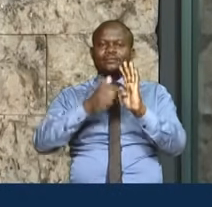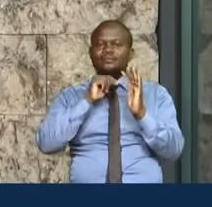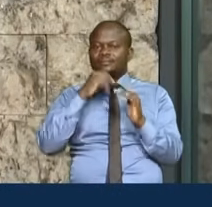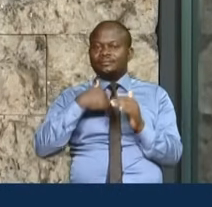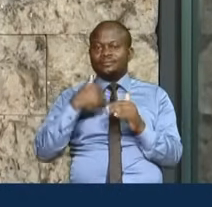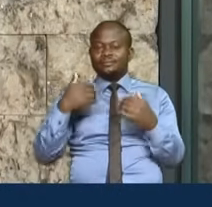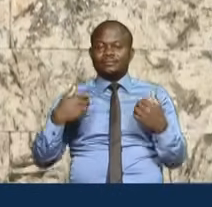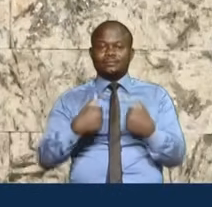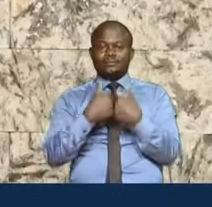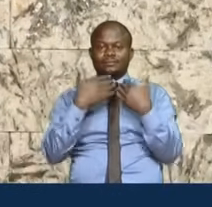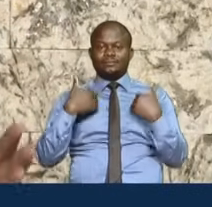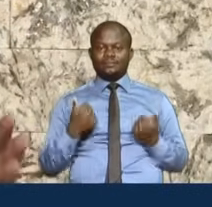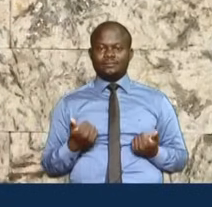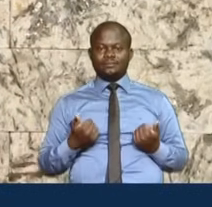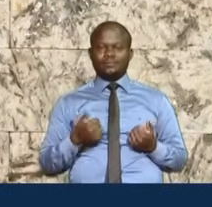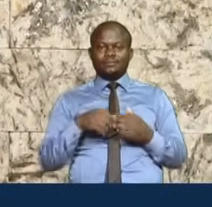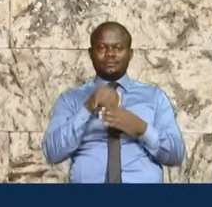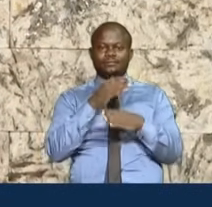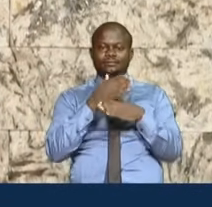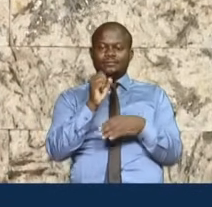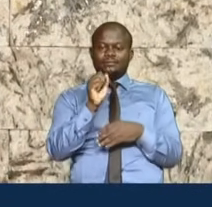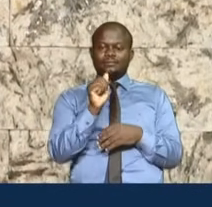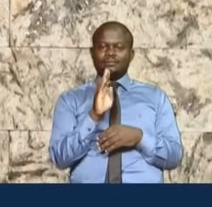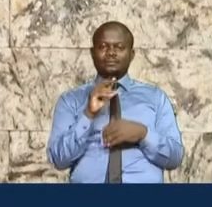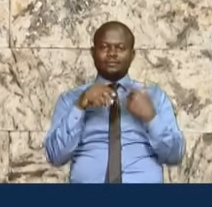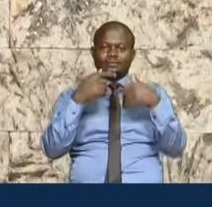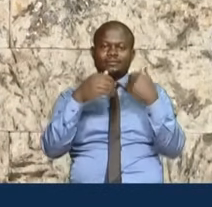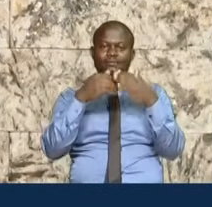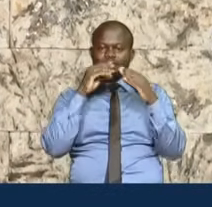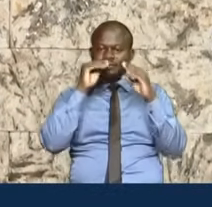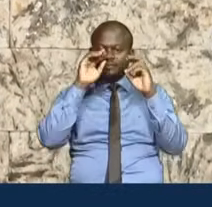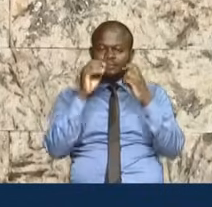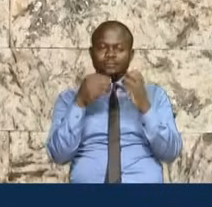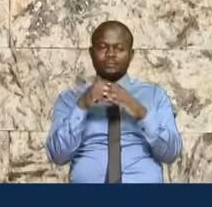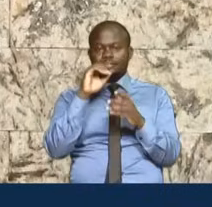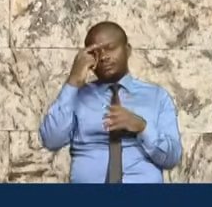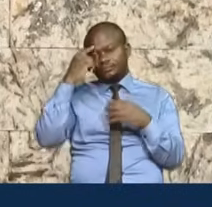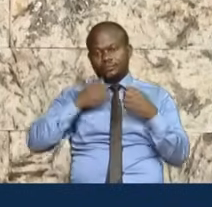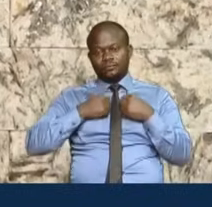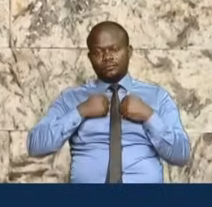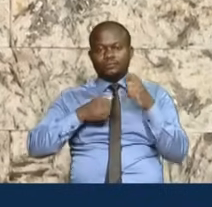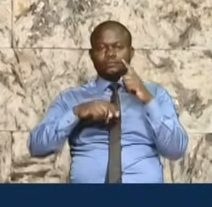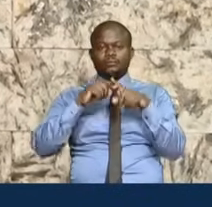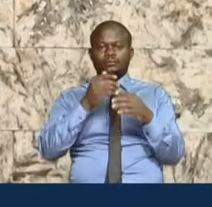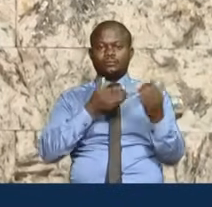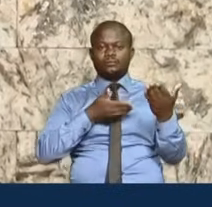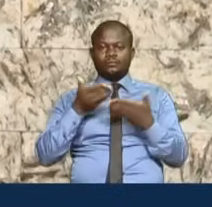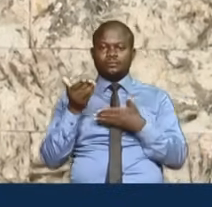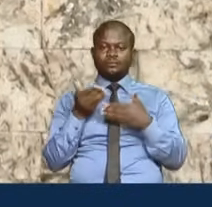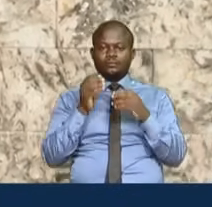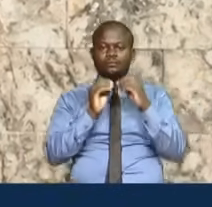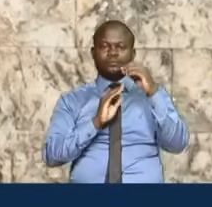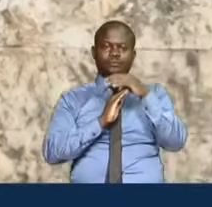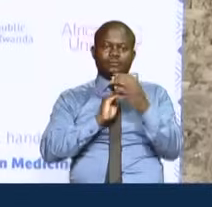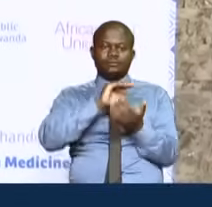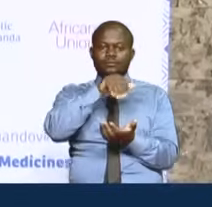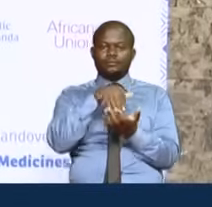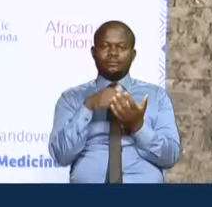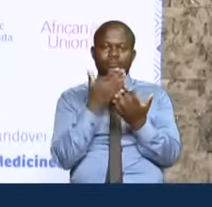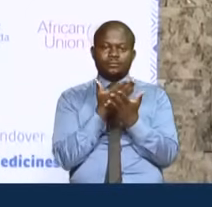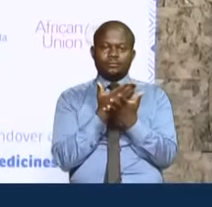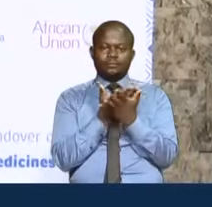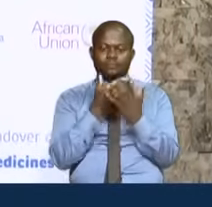udafite ingaruka ku buzima. Minisitiri Sabe akomeza avuga ko kuba guverinoma y'u Rwanda ariyo yatsindiye kwakira icyicaro gikuru cy'iki kigo